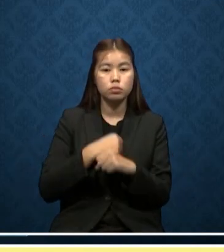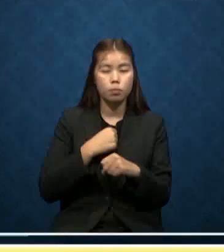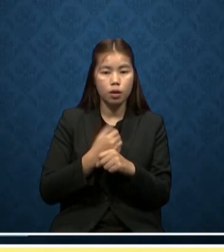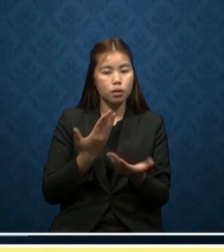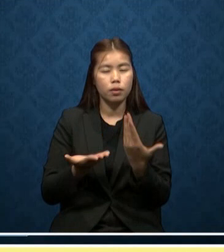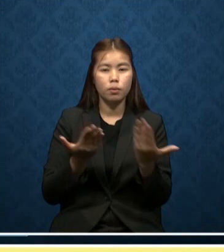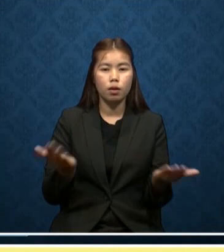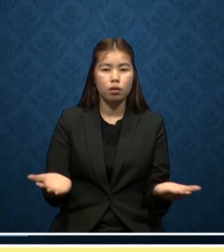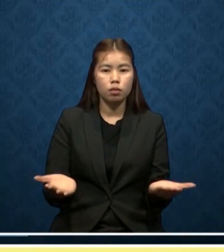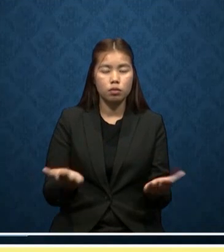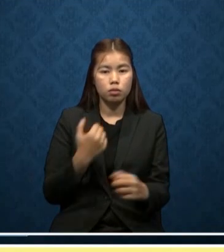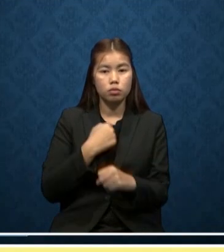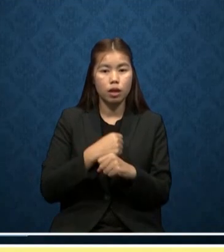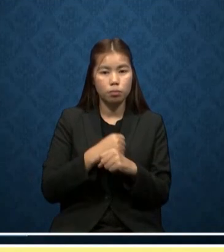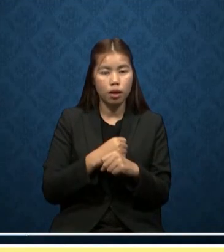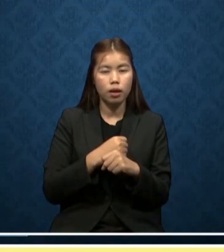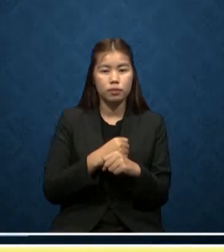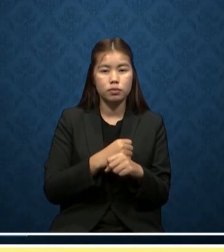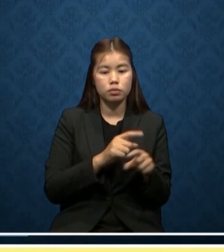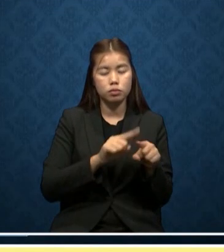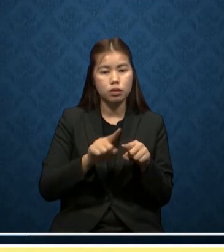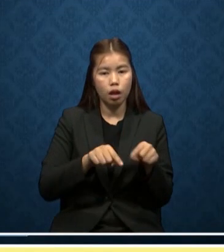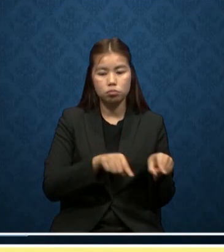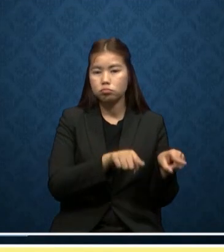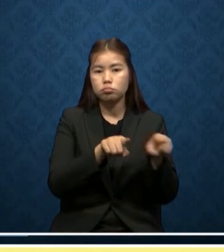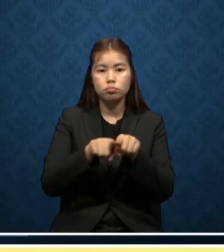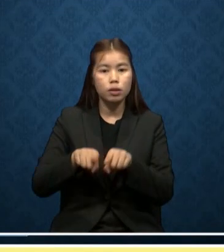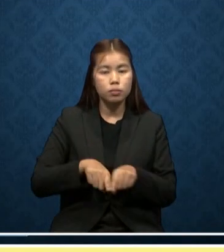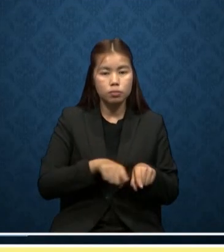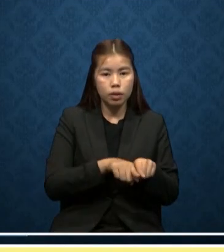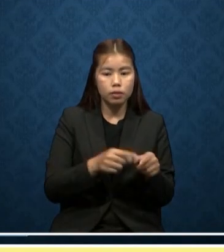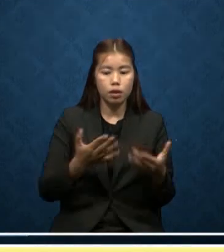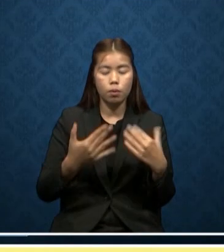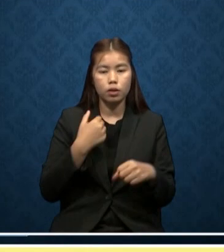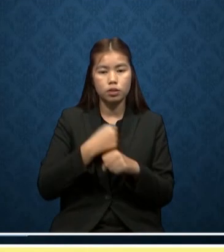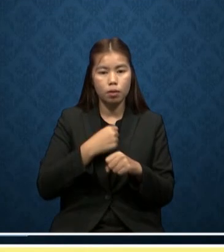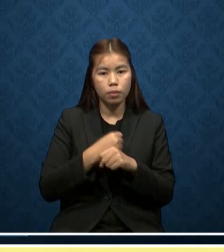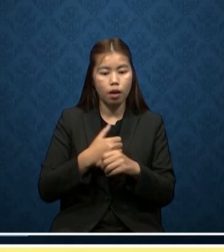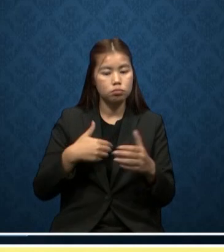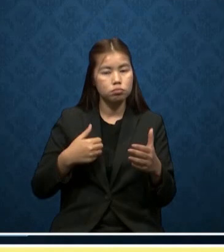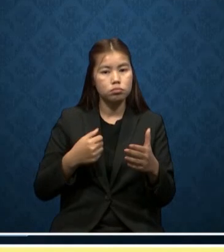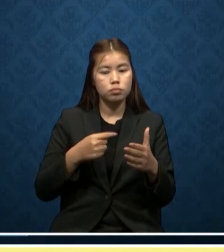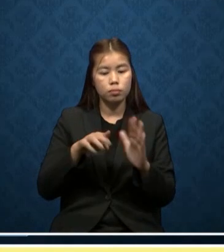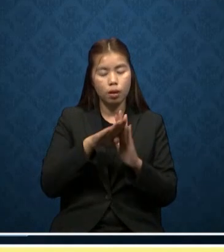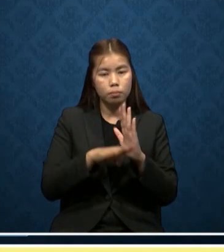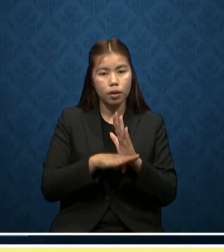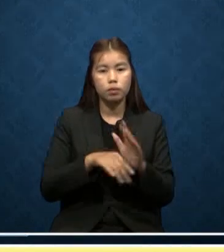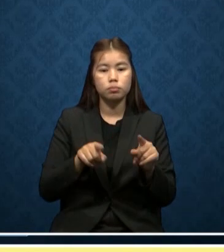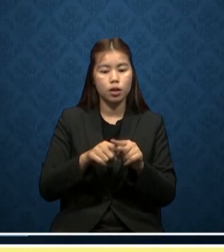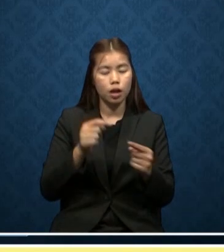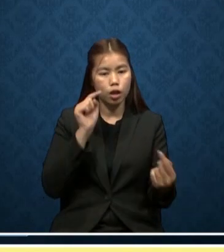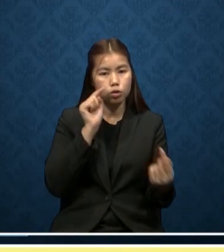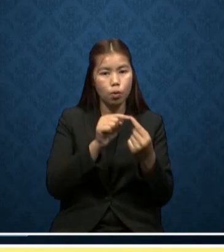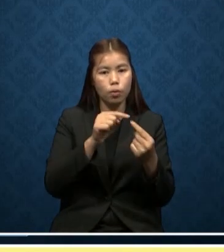งานเป็นไปในทางทิศทางเดียวกันและเพื่อการขับเคลื่อนแผนงานของงการให้มันตรงตามเป้าหมาย